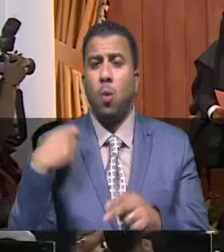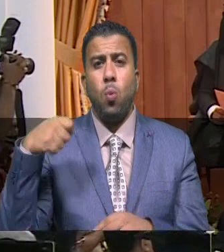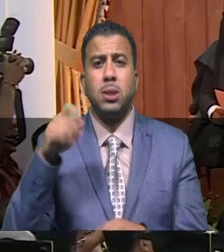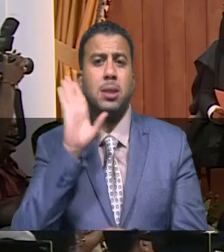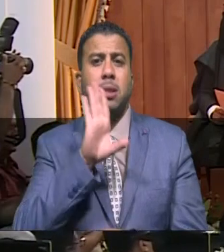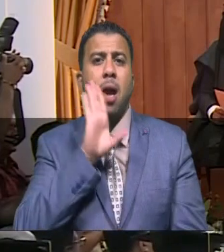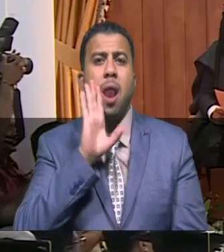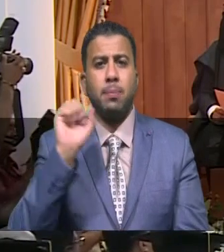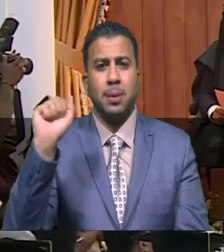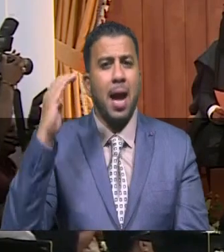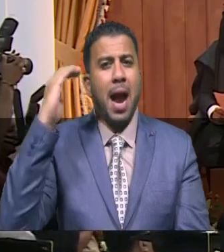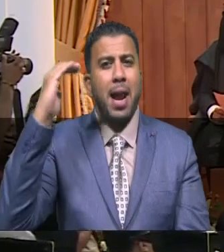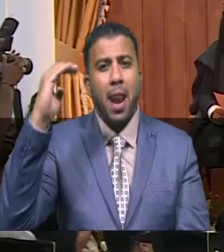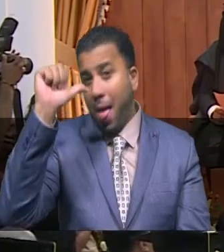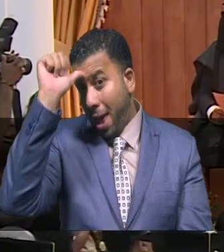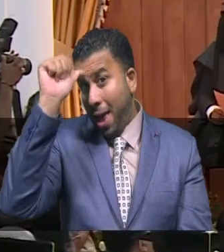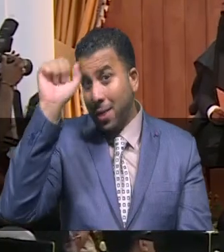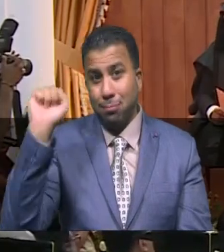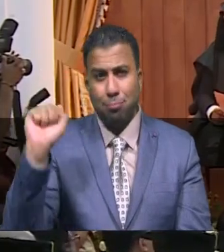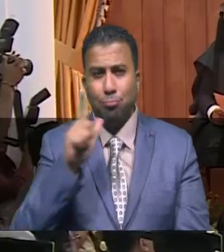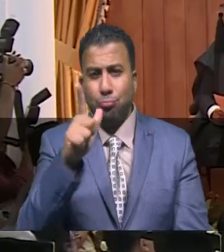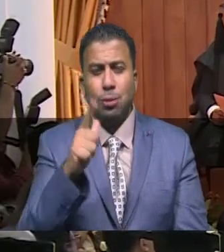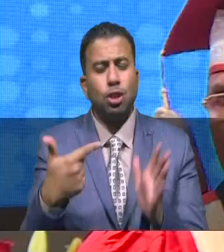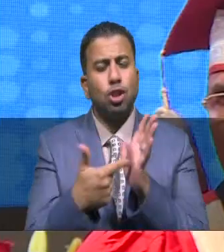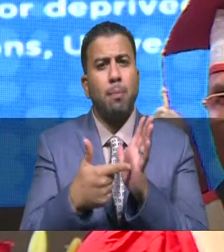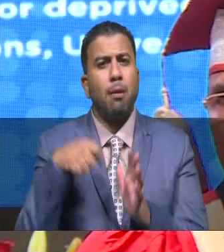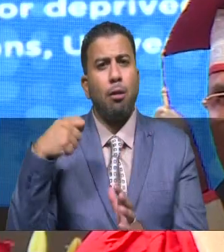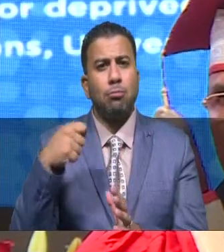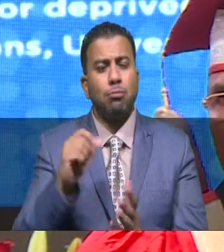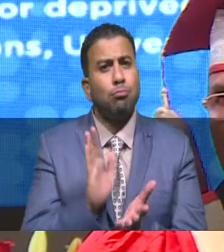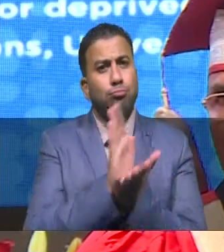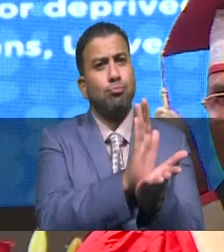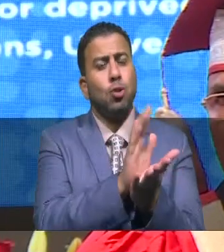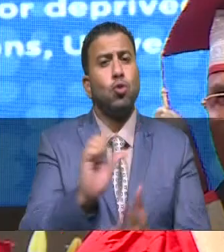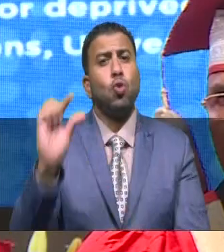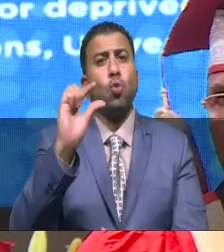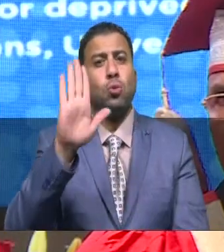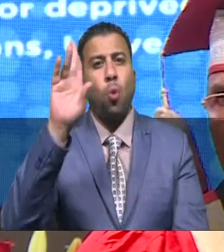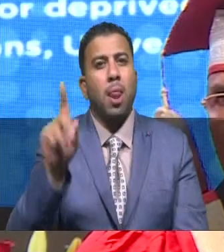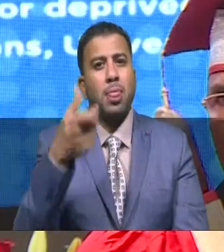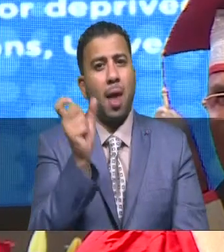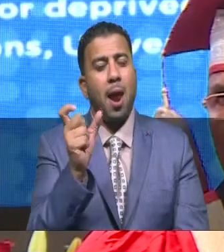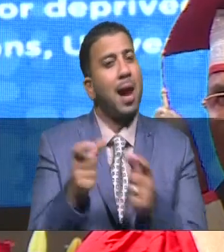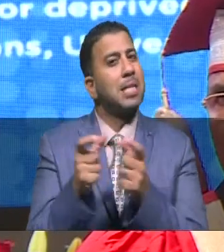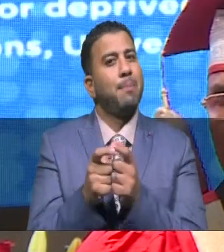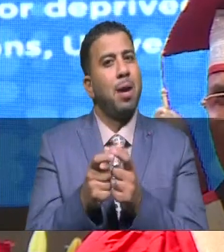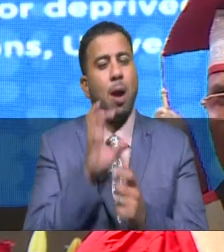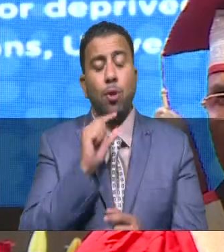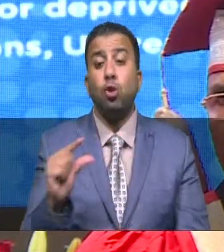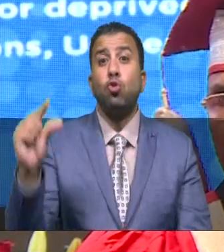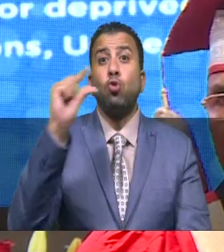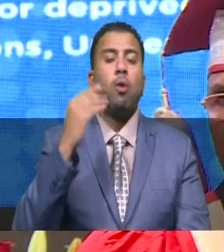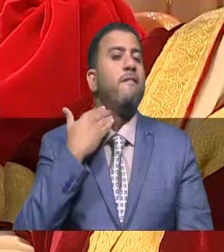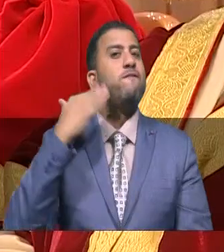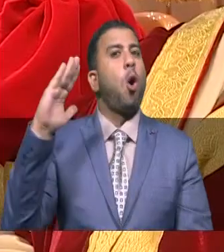التعليم في ولايه كيرالا قرار مجلس جامعه بمنحى صاحب السمو الشيخ الدكتور سلطان بن محمد القاسمي الدكتوراه